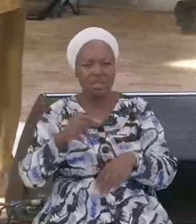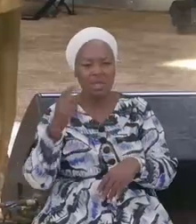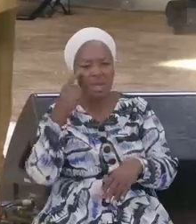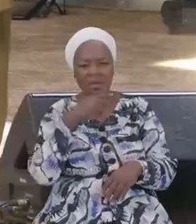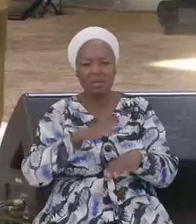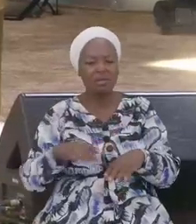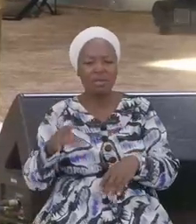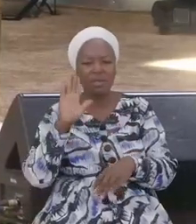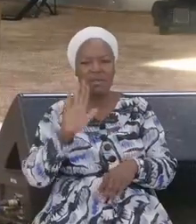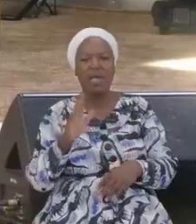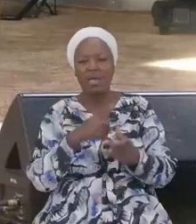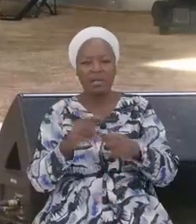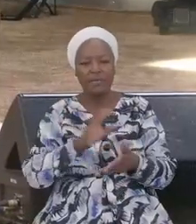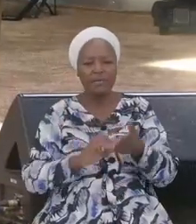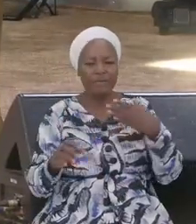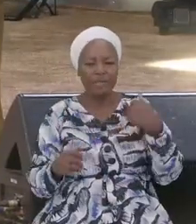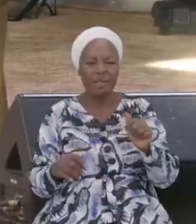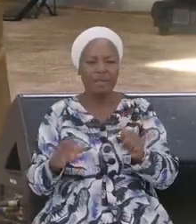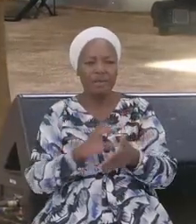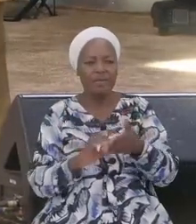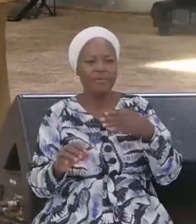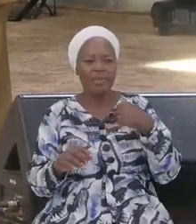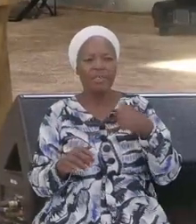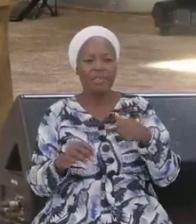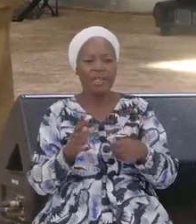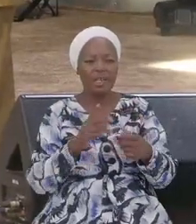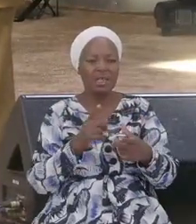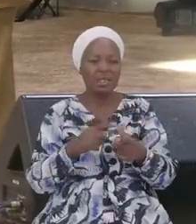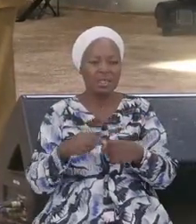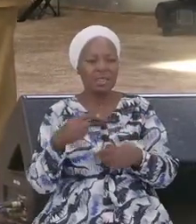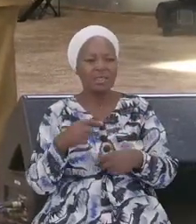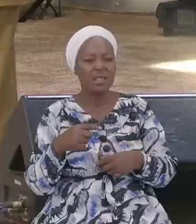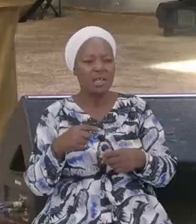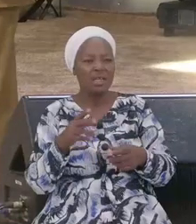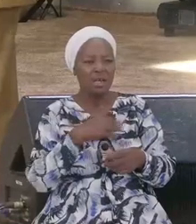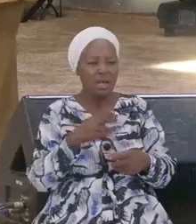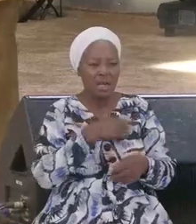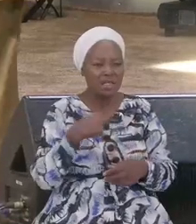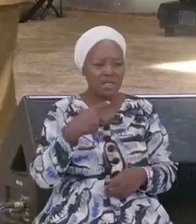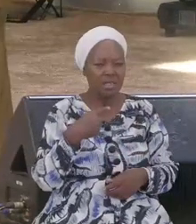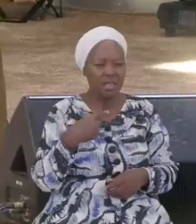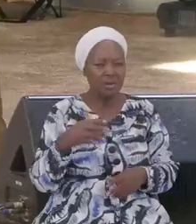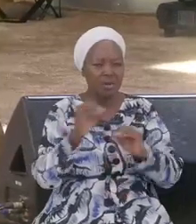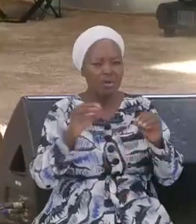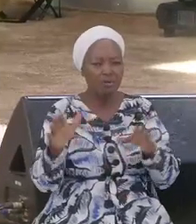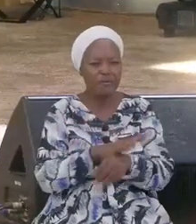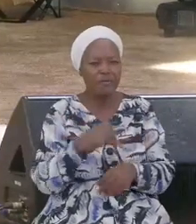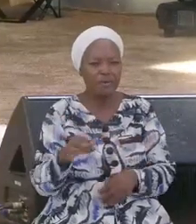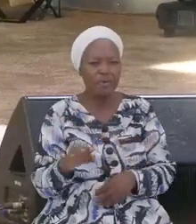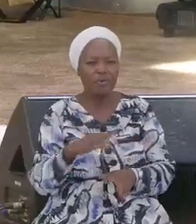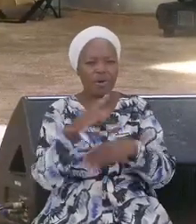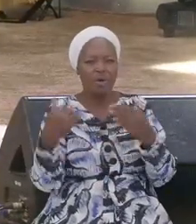dit, verset 10, « Homme plein de toute espèce de ruse et de fraude, fils